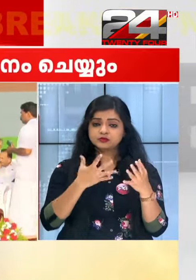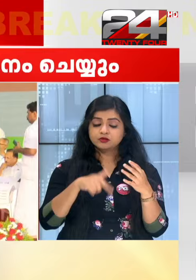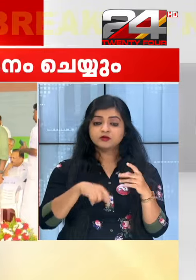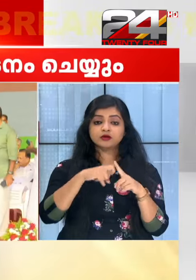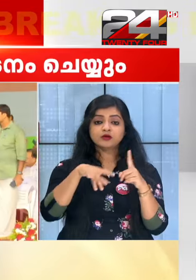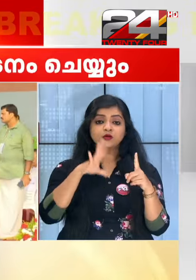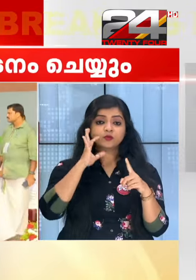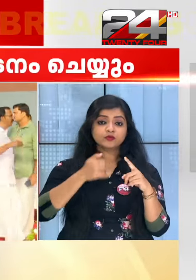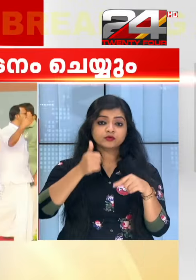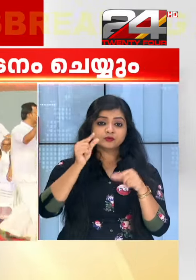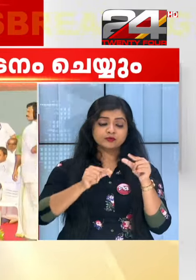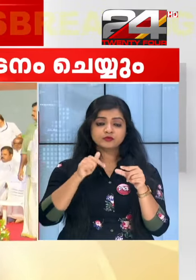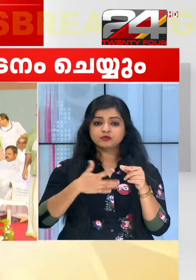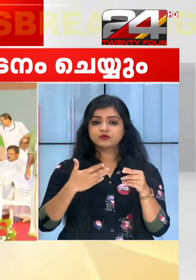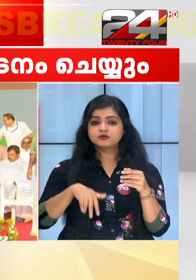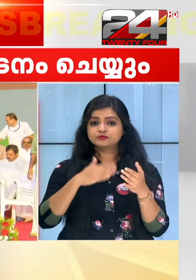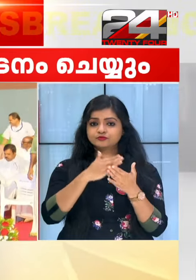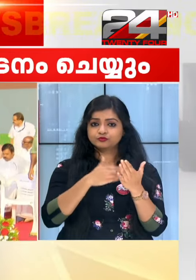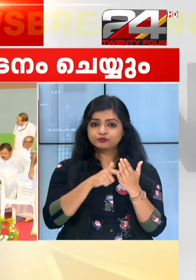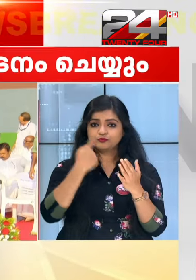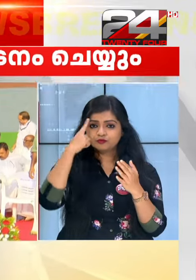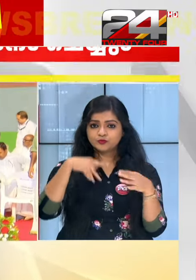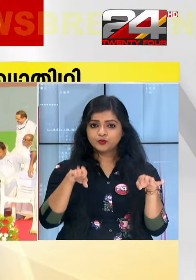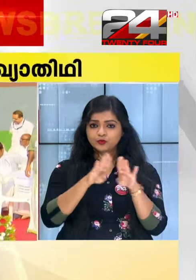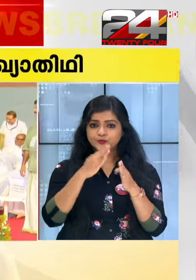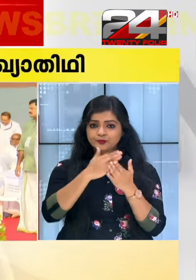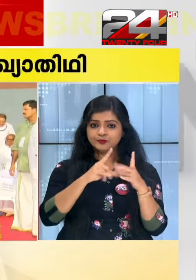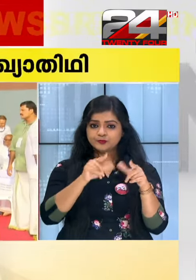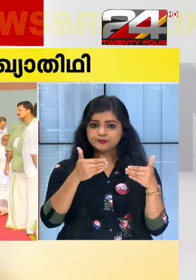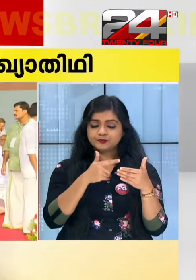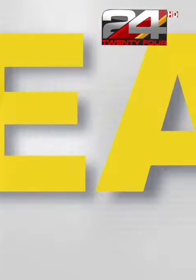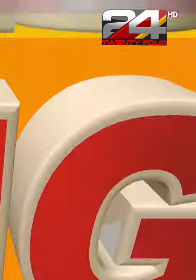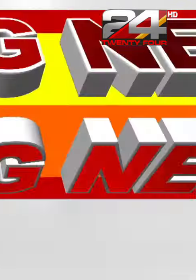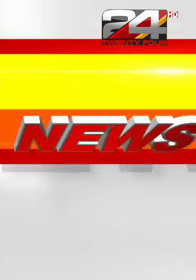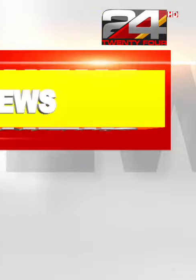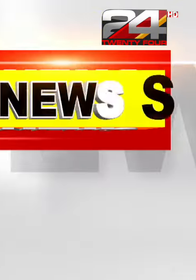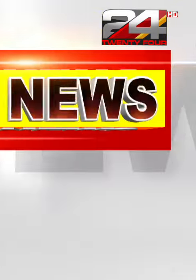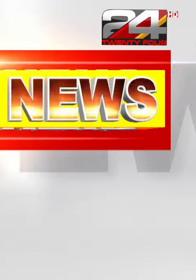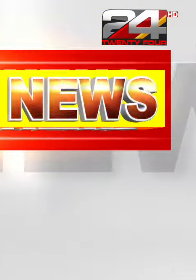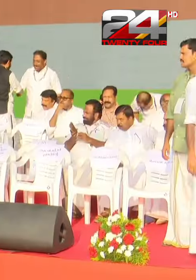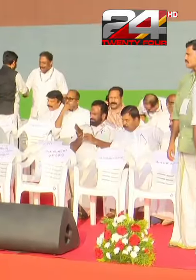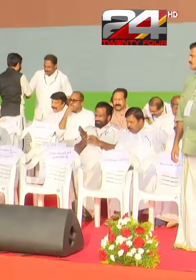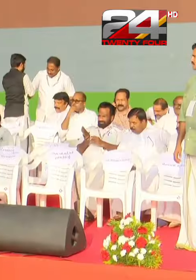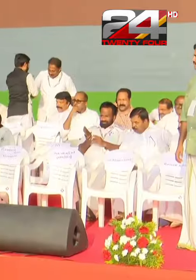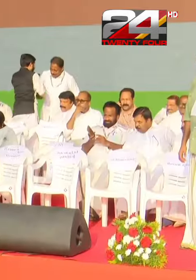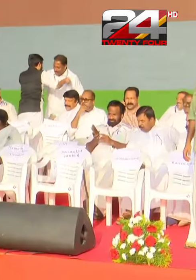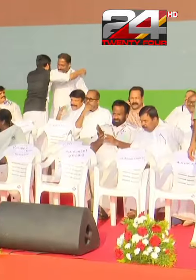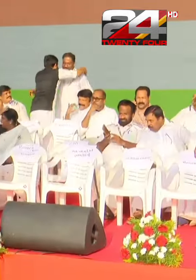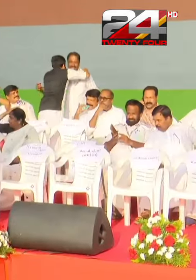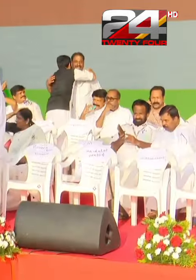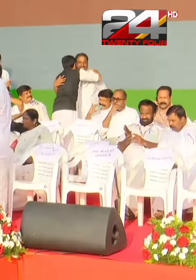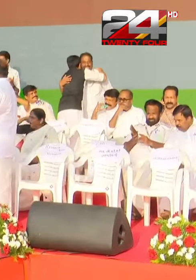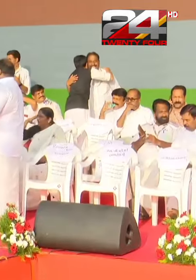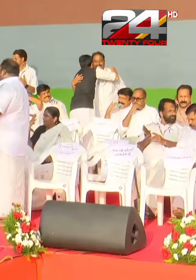പ്രധാനപ്പെട്ട നേതാക്കളെല്ലാം തന്നെ ഇവിടുത്തെ ഈ സമാപന സമ്മേളന വേദിയിൽ എത്തിച്ചേർന്നുകൊണ്ടിരിക്കുകയാണ്. തെലങ്കാന മുഖ്യമന്ത്രി രേവന്ത് റെഡ്ഡിയാണ്